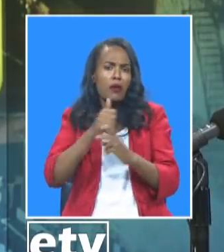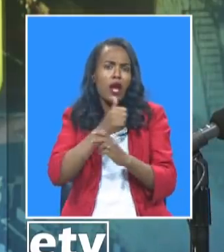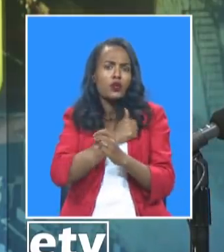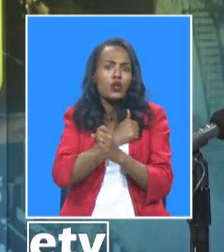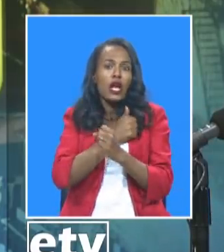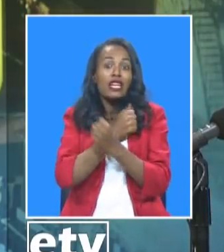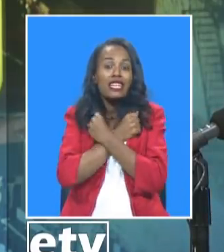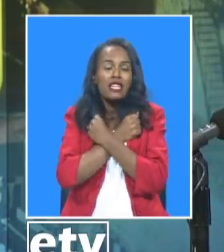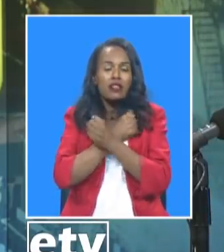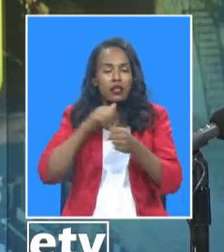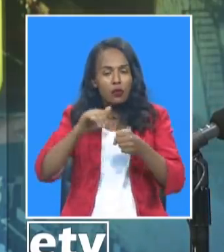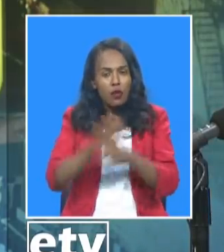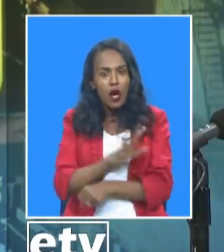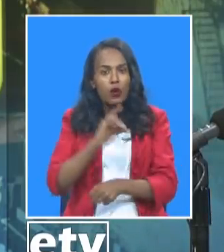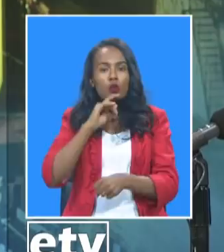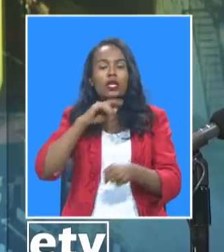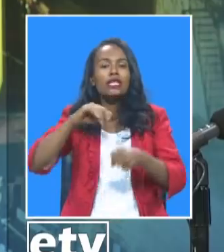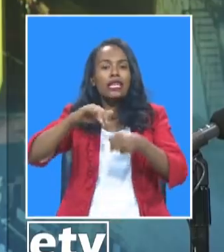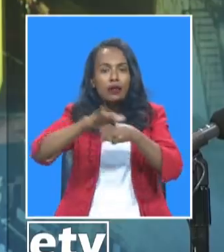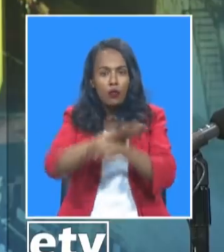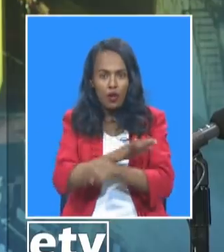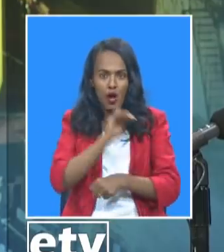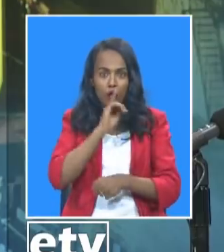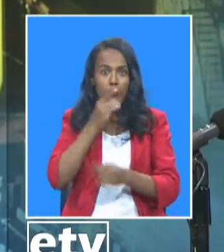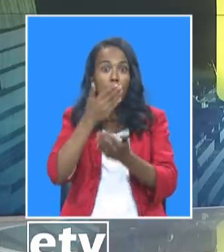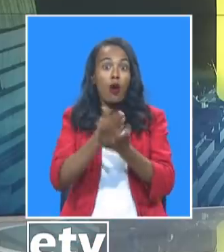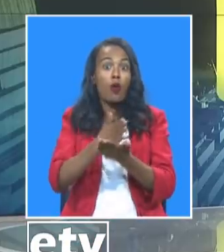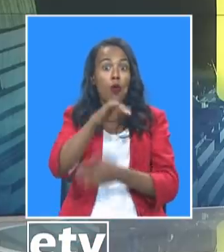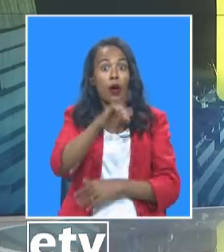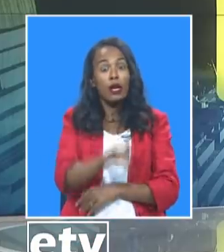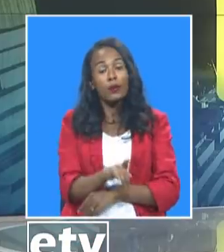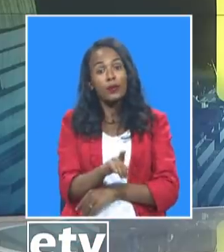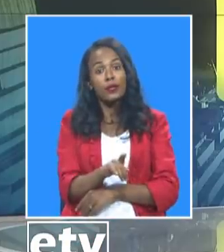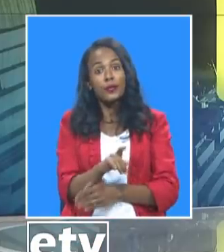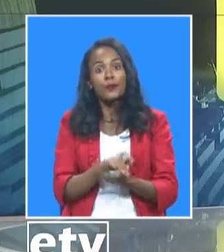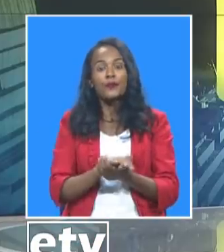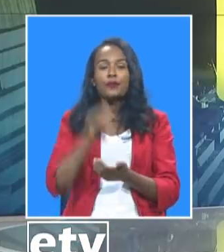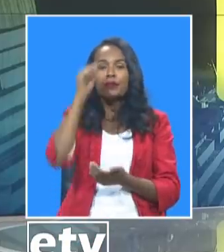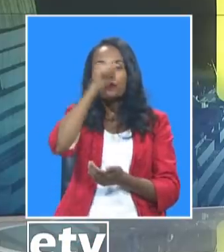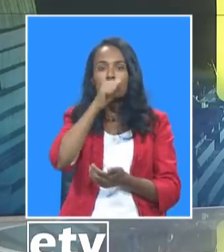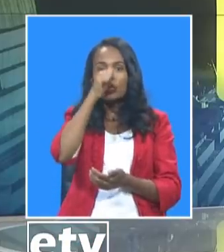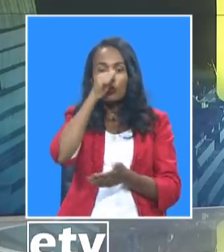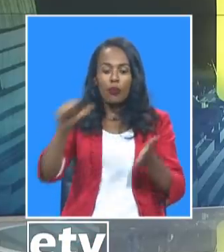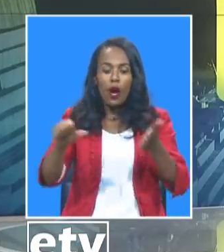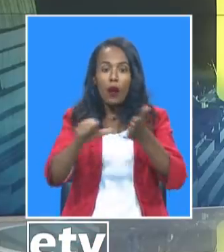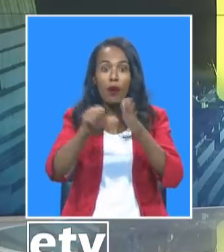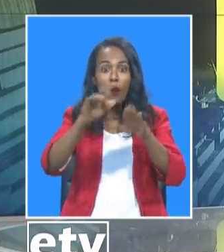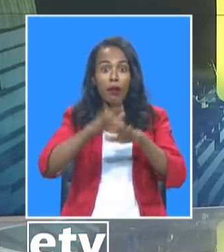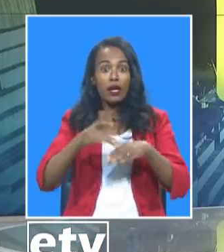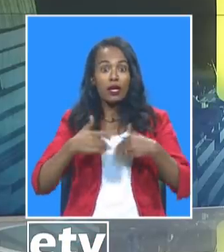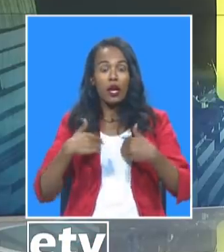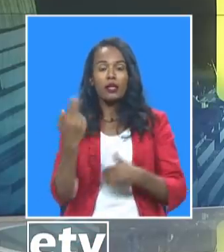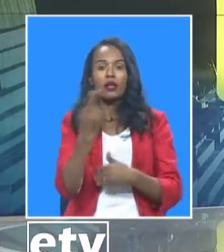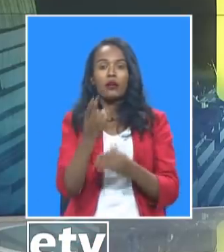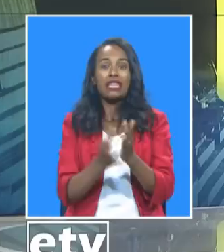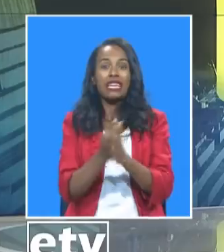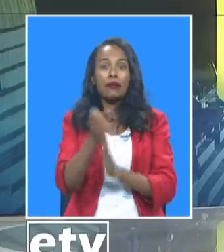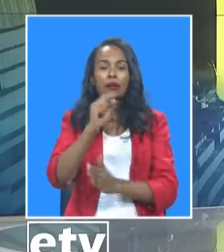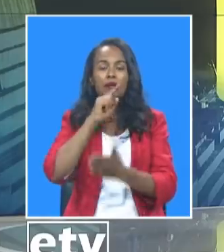የተሞላበት በውሸት የተሞላ ነው አሁን ይሄ። ስለዚህ ማቆም ነው ያለበት። ኢትዮጵያ በአባይ ወንዝ ላይ ያላትን የመጠቀም